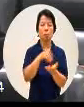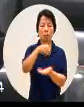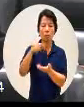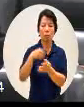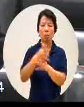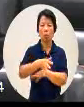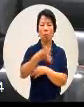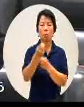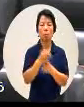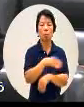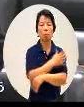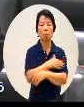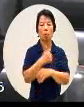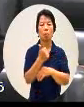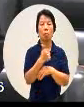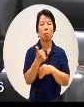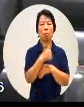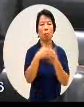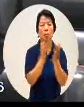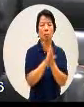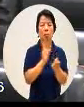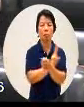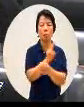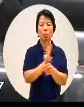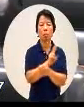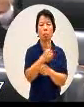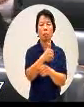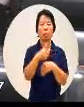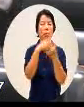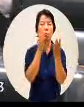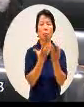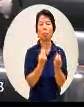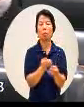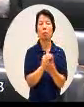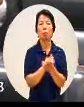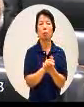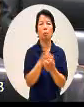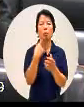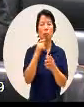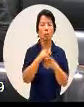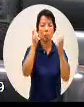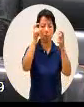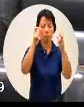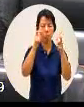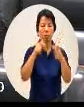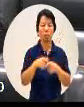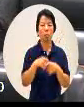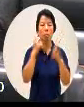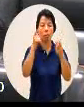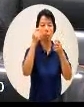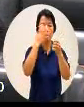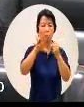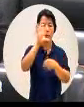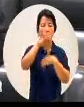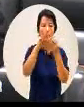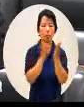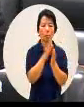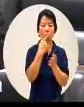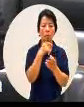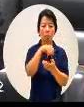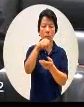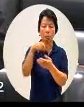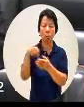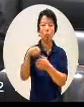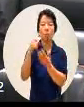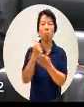接到陳人碑也沒去接到林方仁根本當年的高雄中學智慧隊在公封的歷史文獻裡面